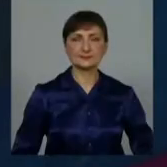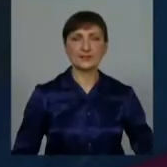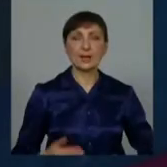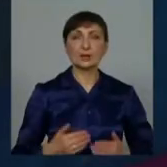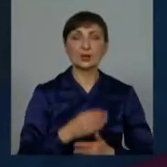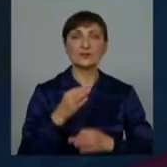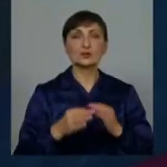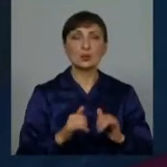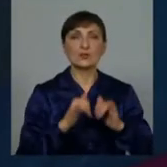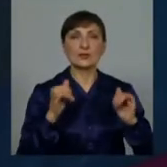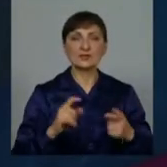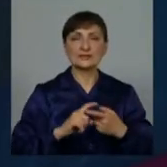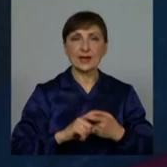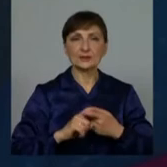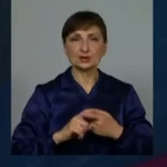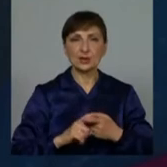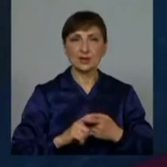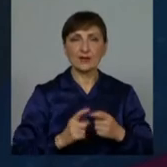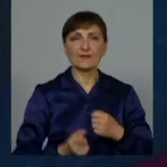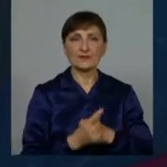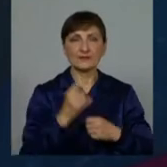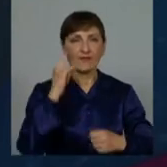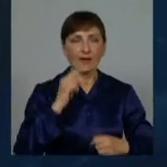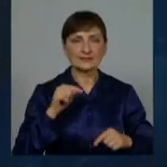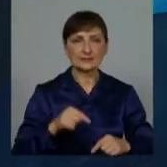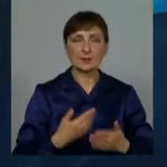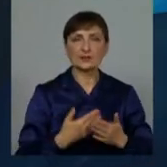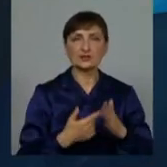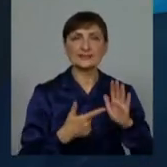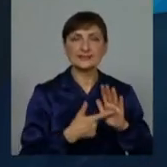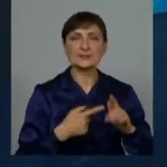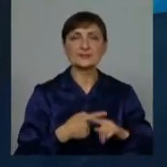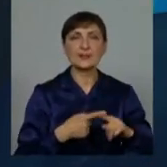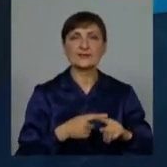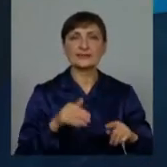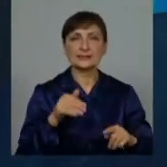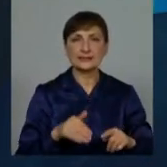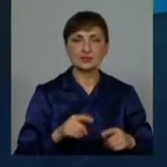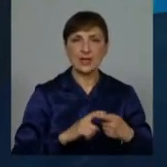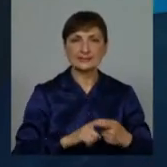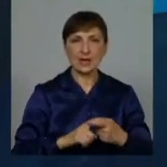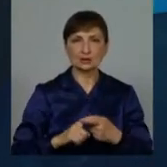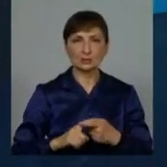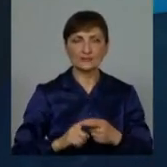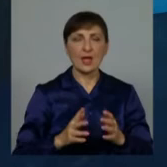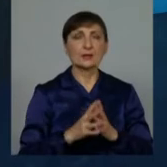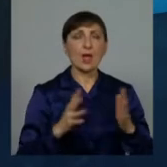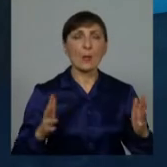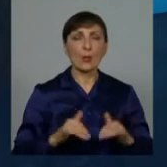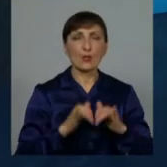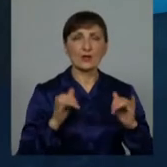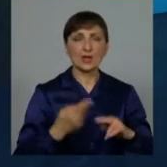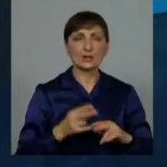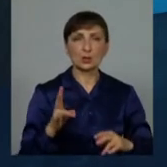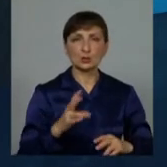Новый суточный максимум заболеваемости коронавирусом выявлен в Казахстане. Почти 7500 инфицированных. Наибольший прирост отмечается